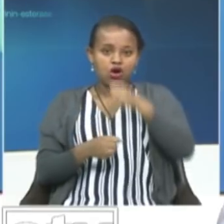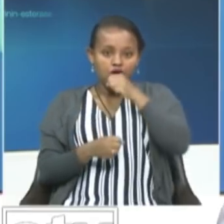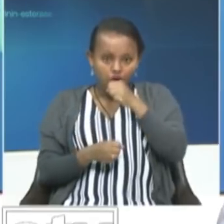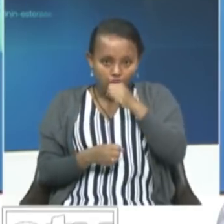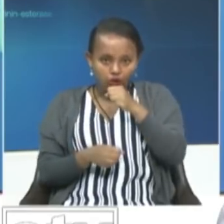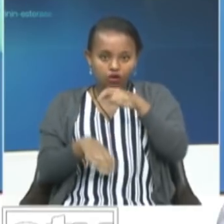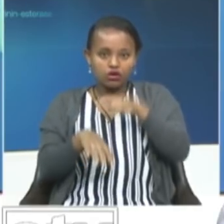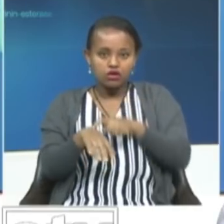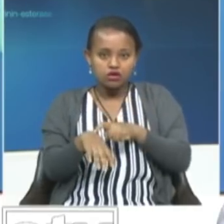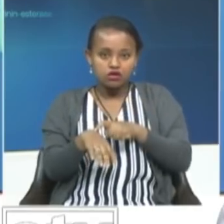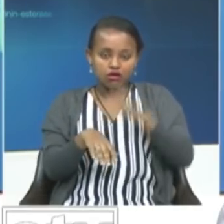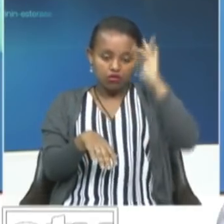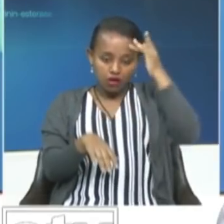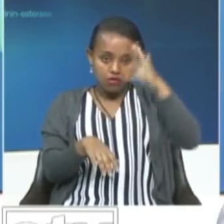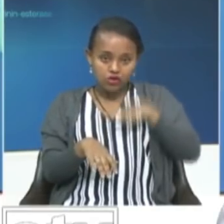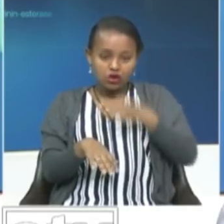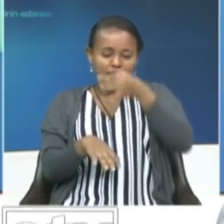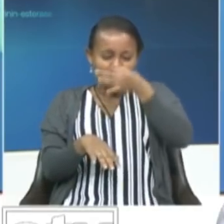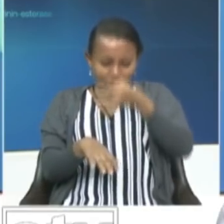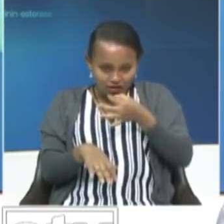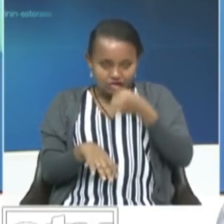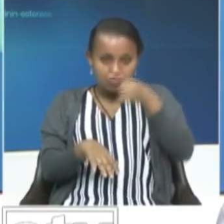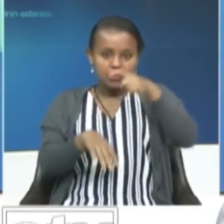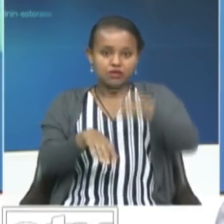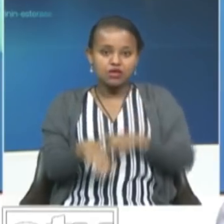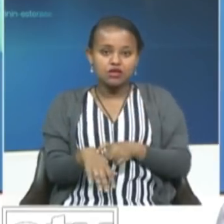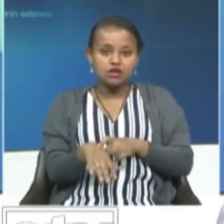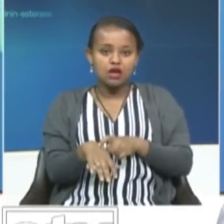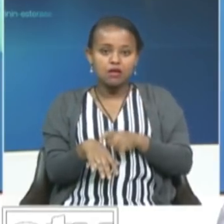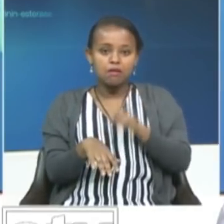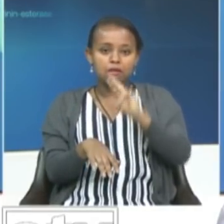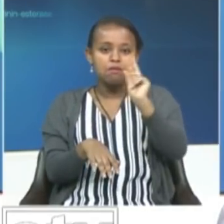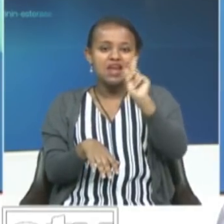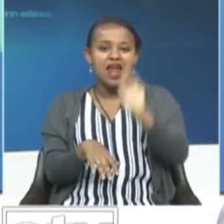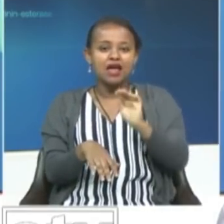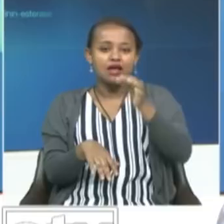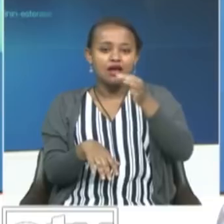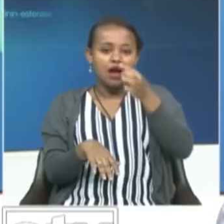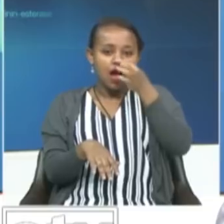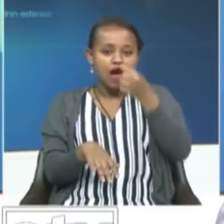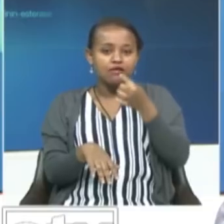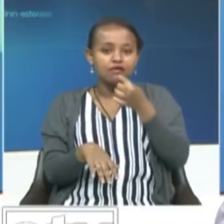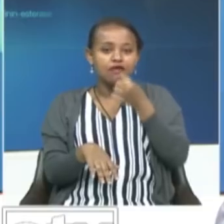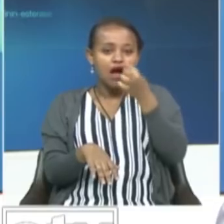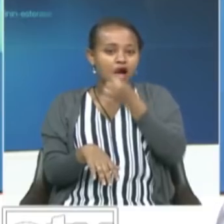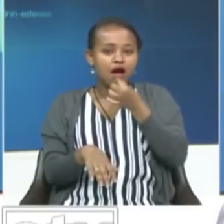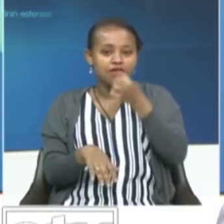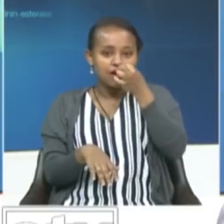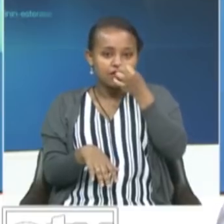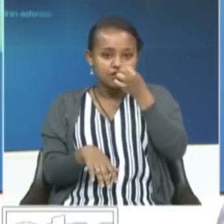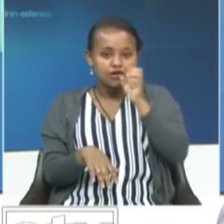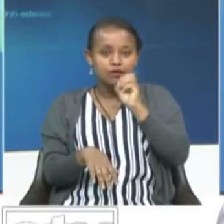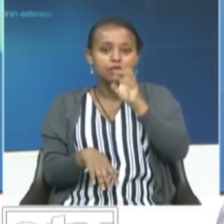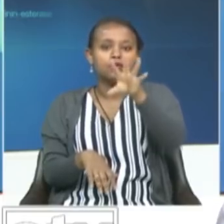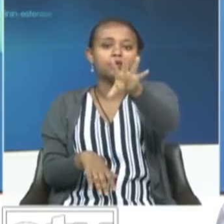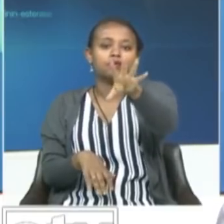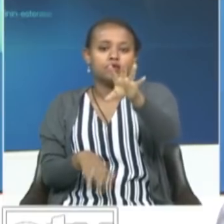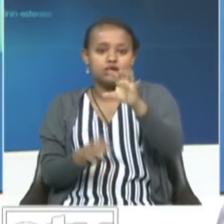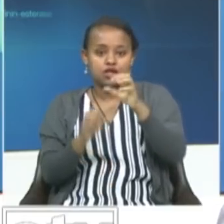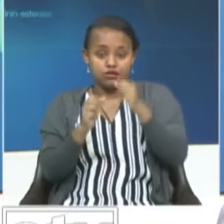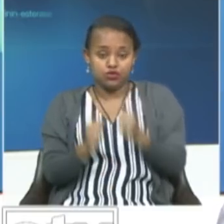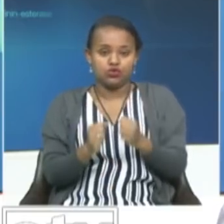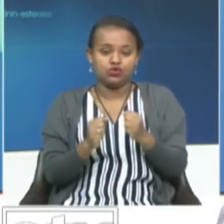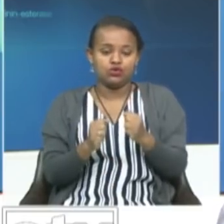በሚያስልበት ጊዜ፣ የታመመው ሰው በሚያስነጥስበት ጊዜ ብናኞች ከአፍና ከአፍንጫ ግለሰቡ ጋር ሊረጩ